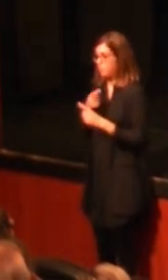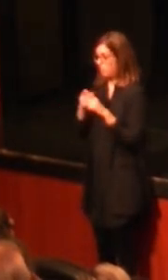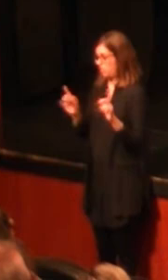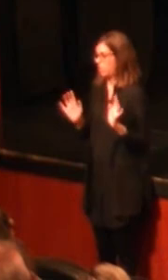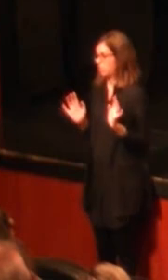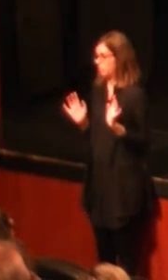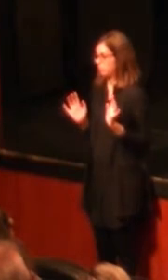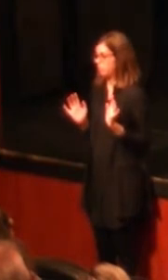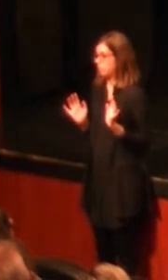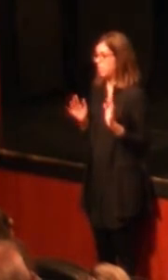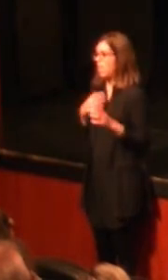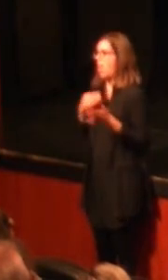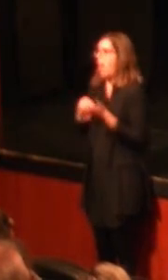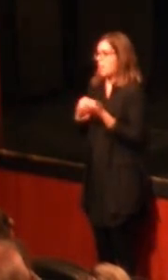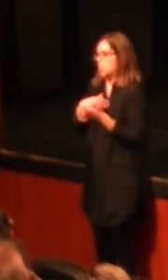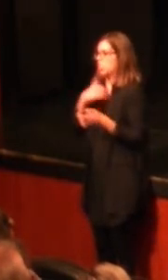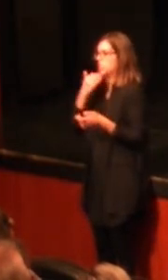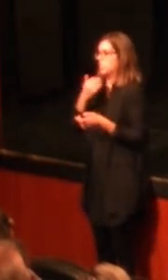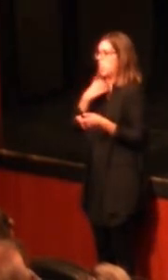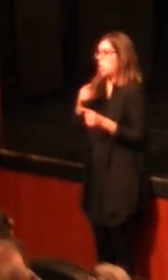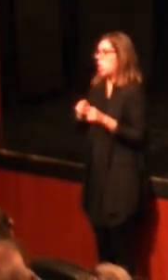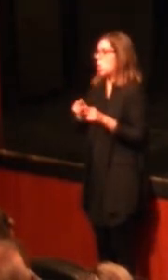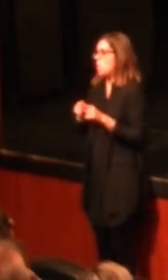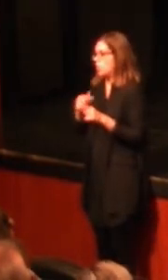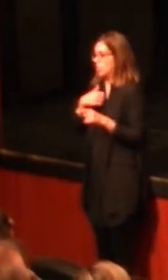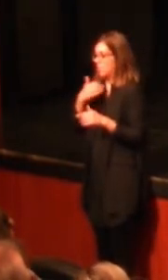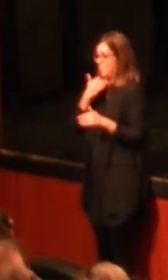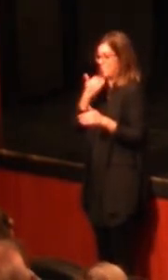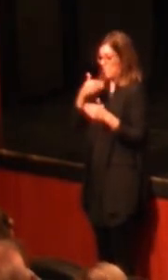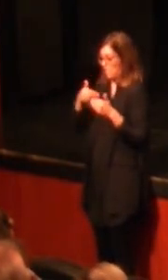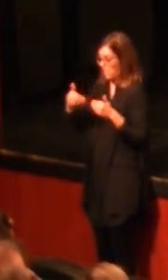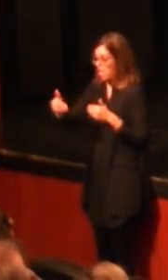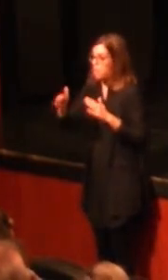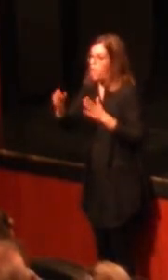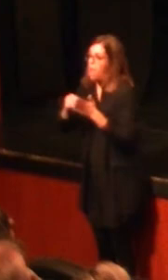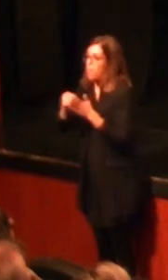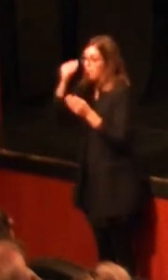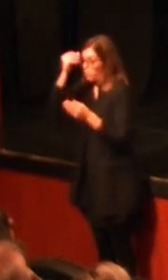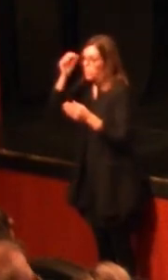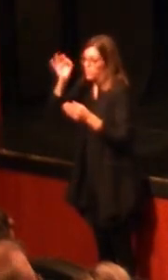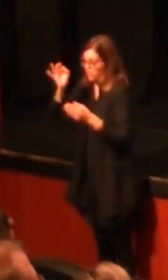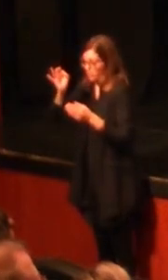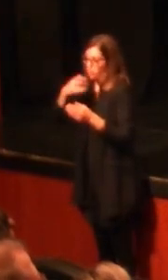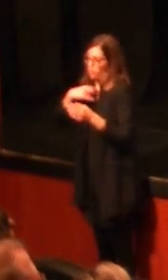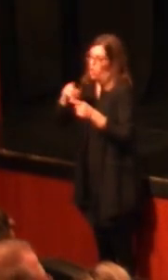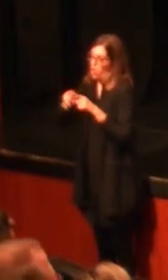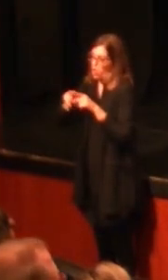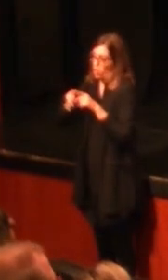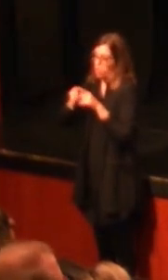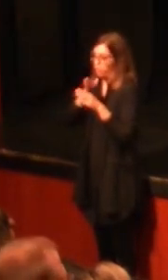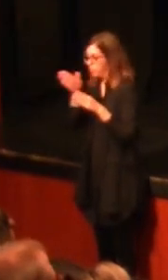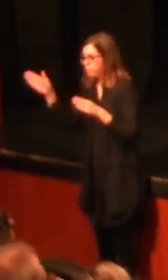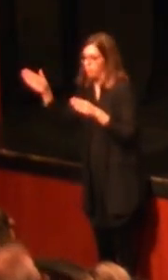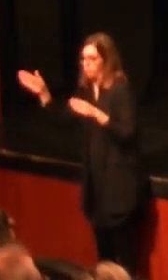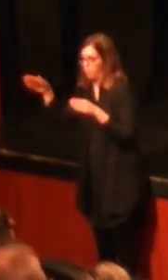Potser a vegades ens hem despistat una mica, però sempre hem sabut el que volíem fer, que és la nostra missió. Sempre que hem parlat de la missió